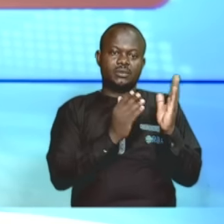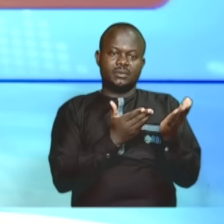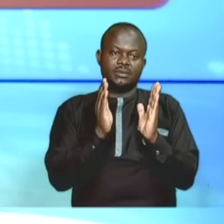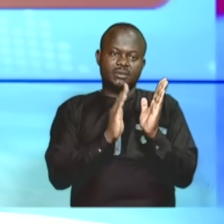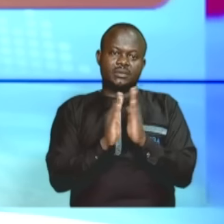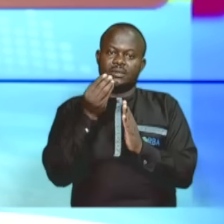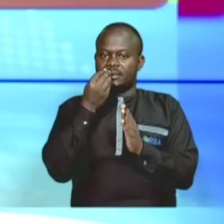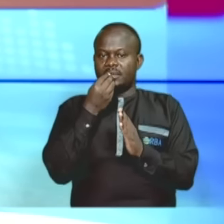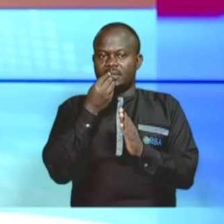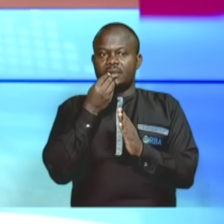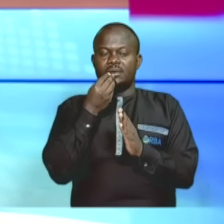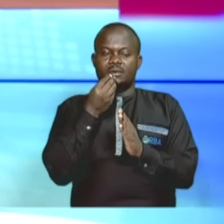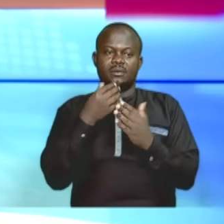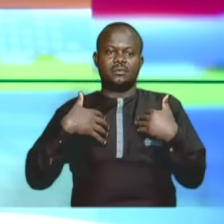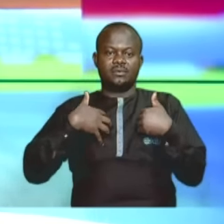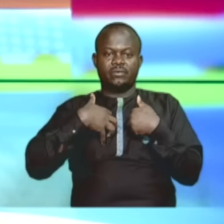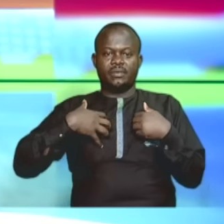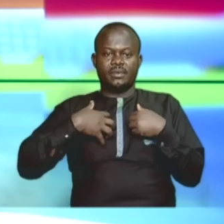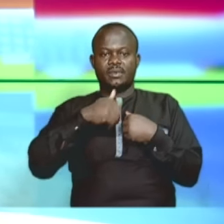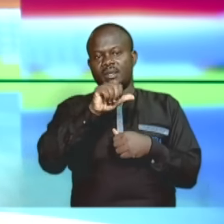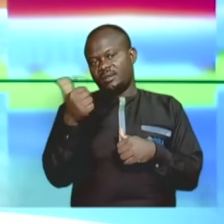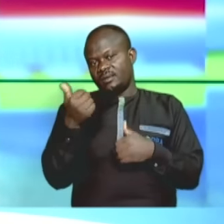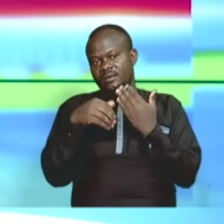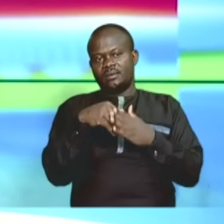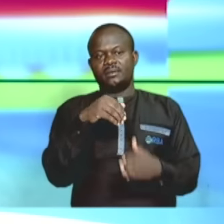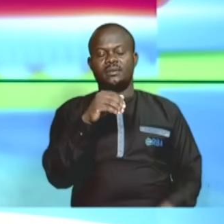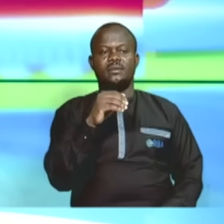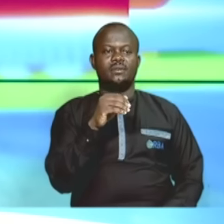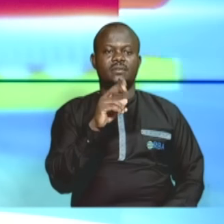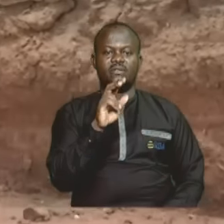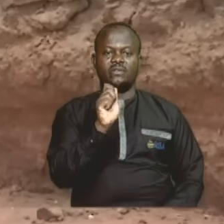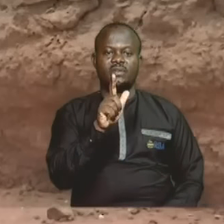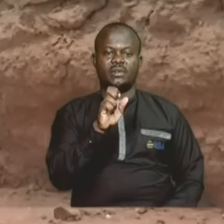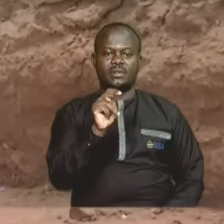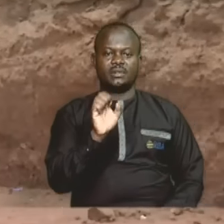kurya by'amatungo. Ibindi kuri inkuru na Valence Niyonkuru.